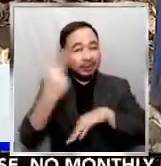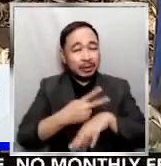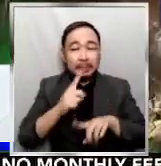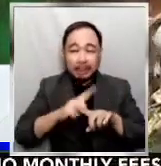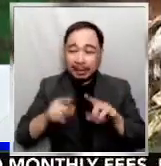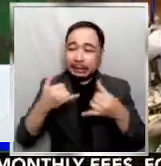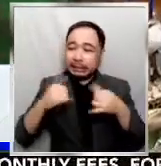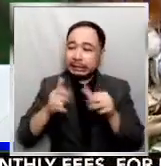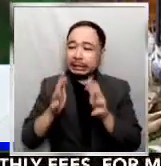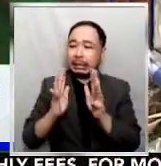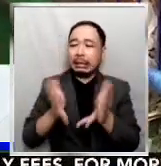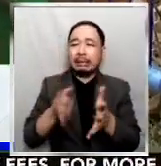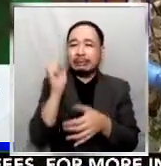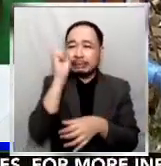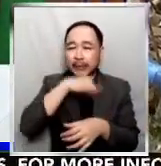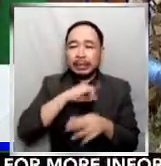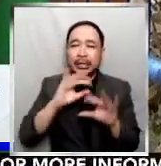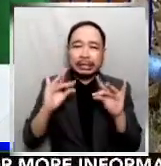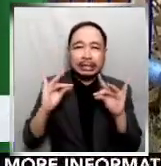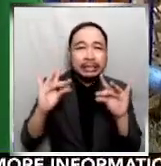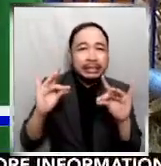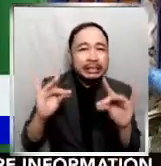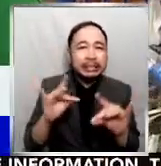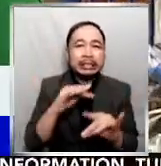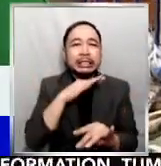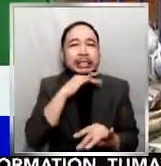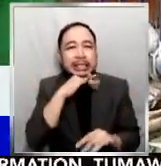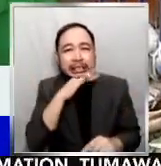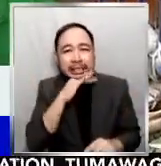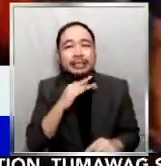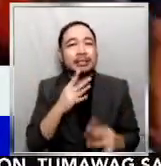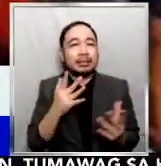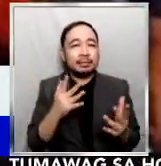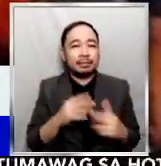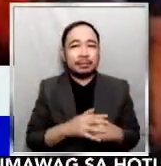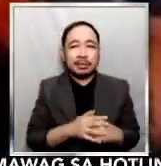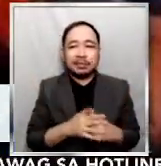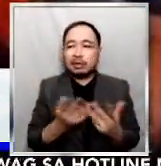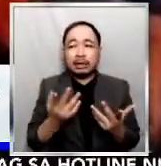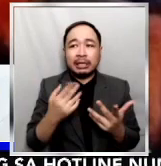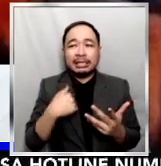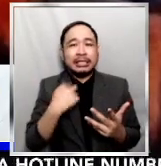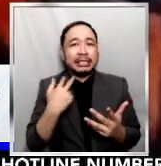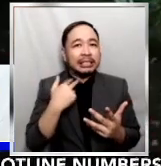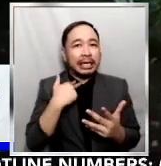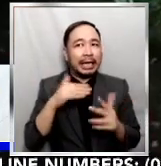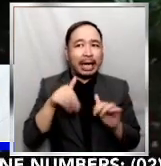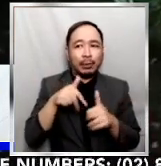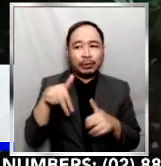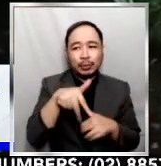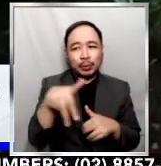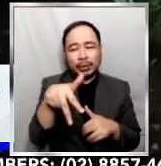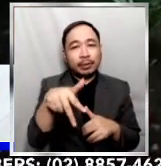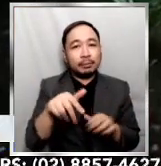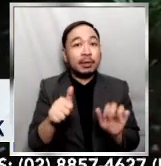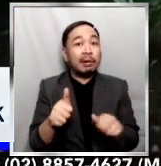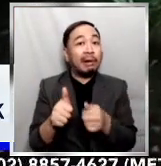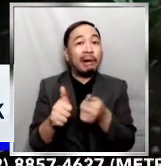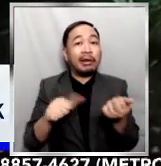kalsada. Maputik nga eh. Hindi ko na alam kung saan ako dadaan. Sa Purok 5 Zone 8, natangay